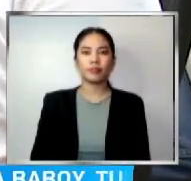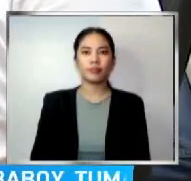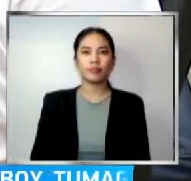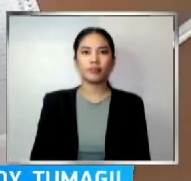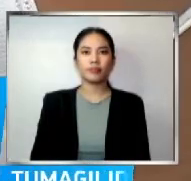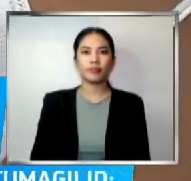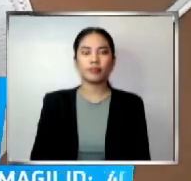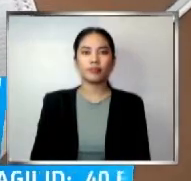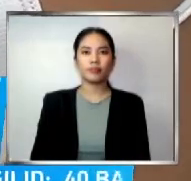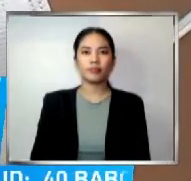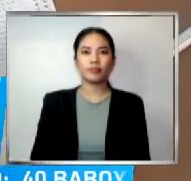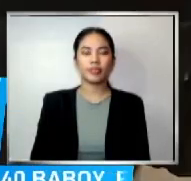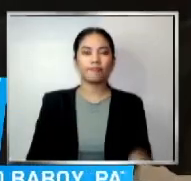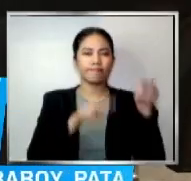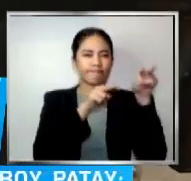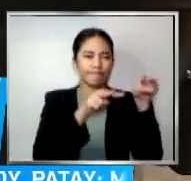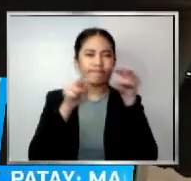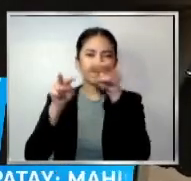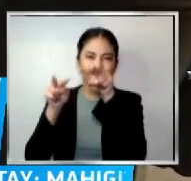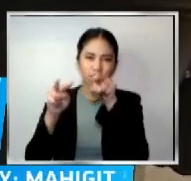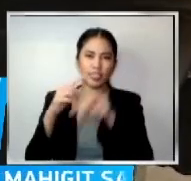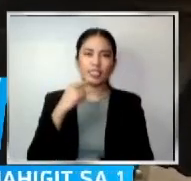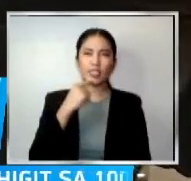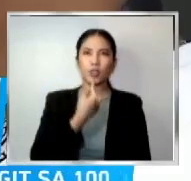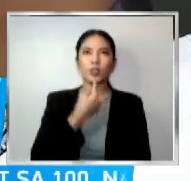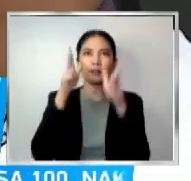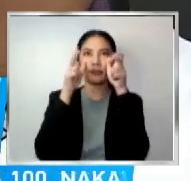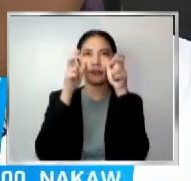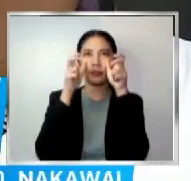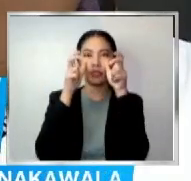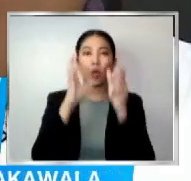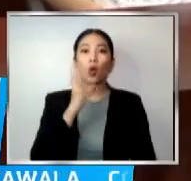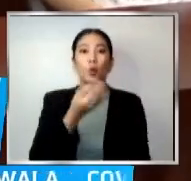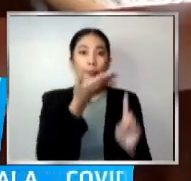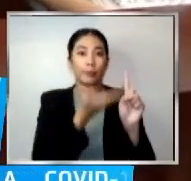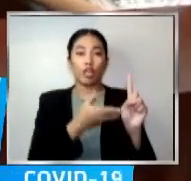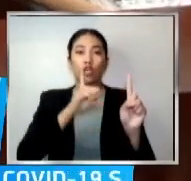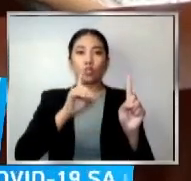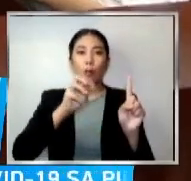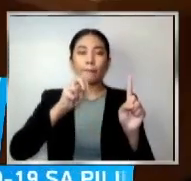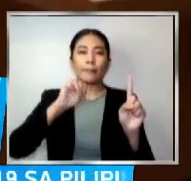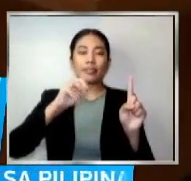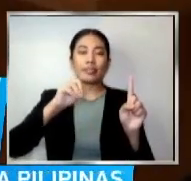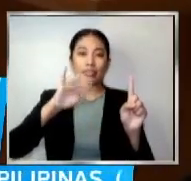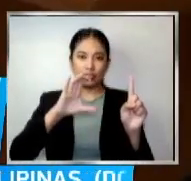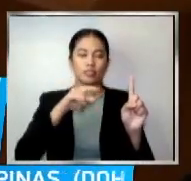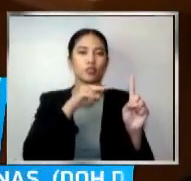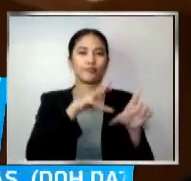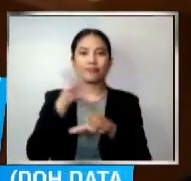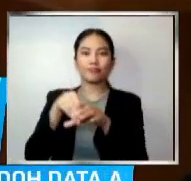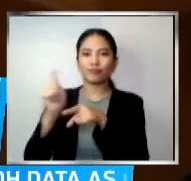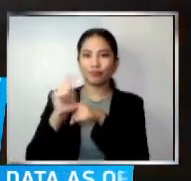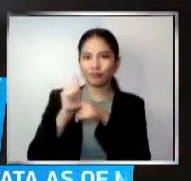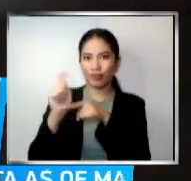Tutok na tutok at seryosong nakikinig sa orientation si Dominic Silvano, isa sa mga sumabak sa training bilang bagong contact tracer sa San